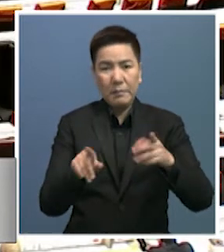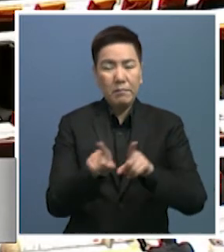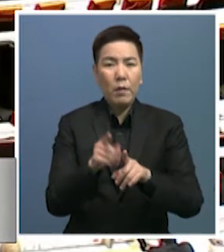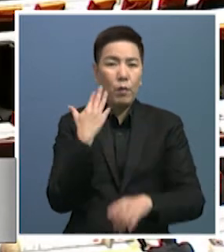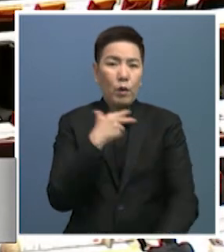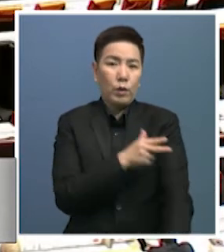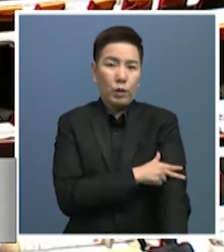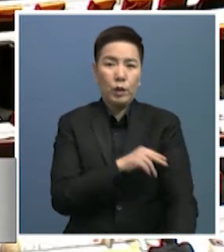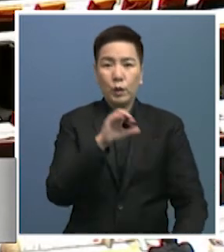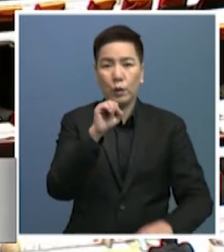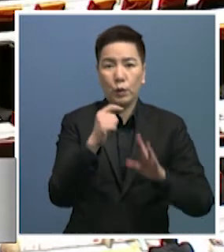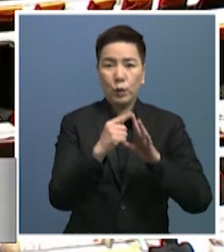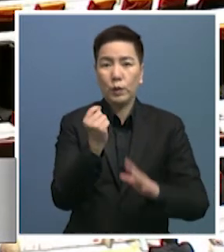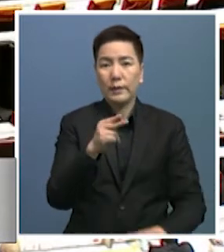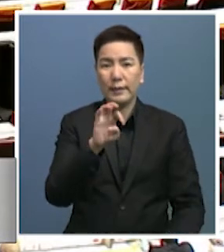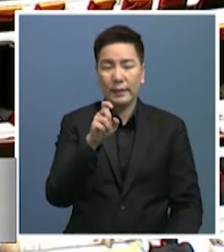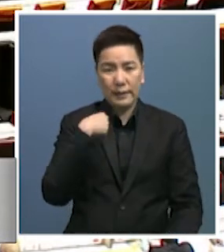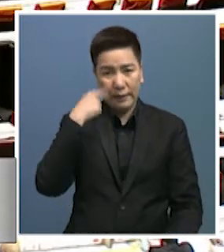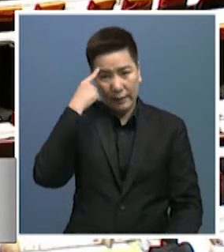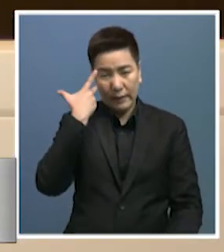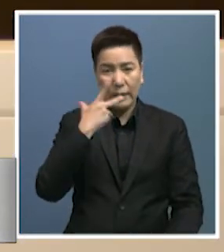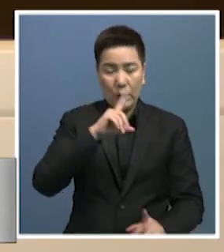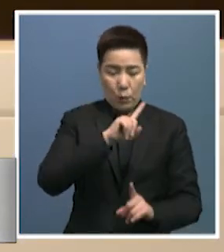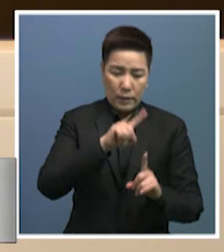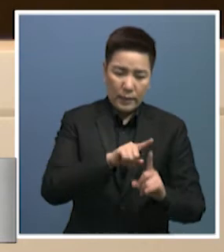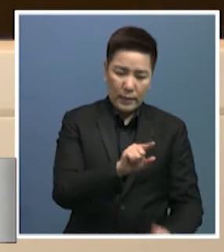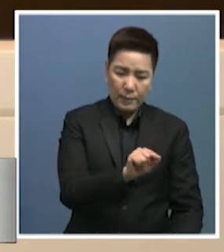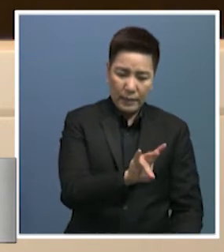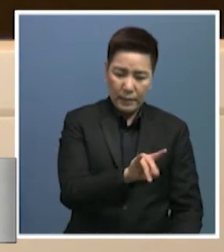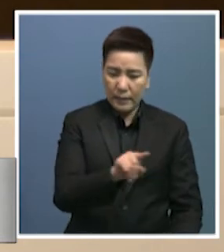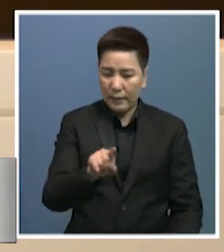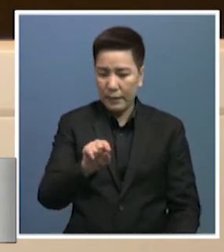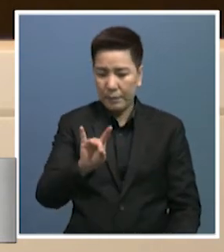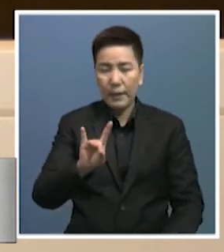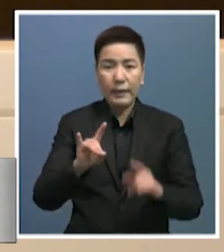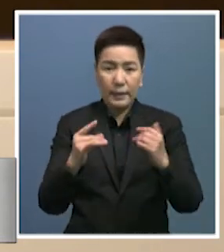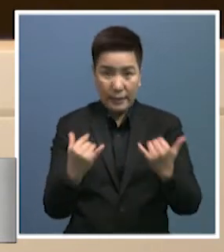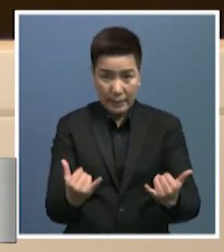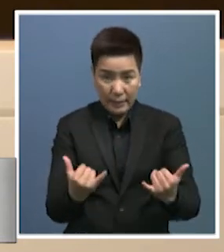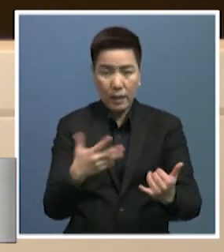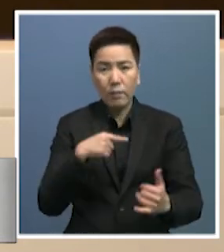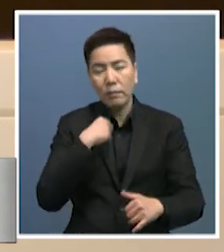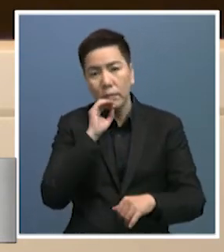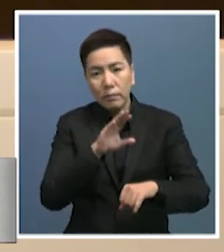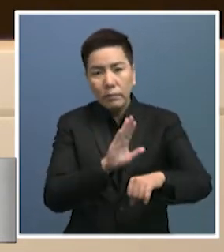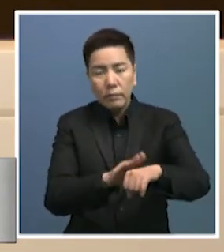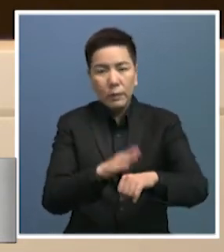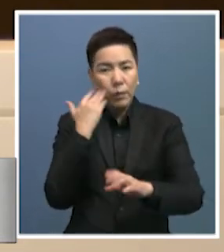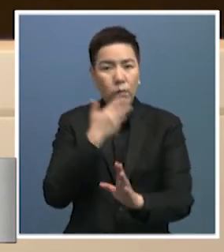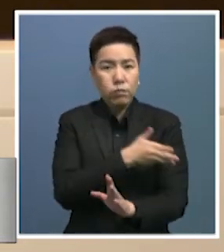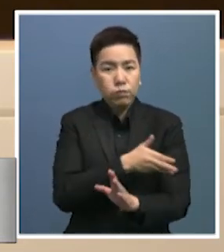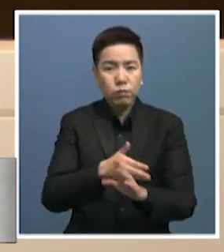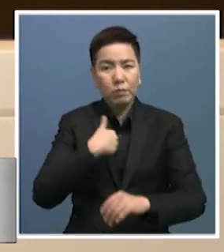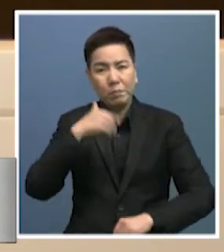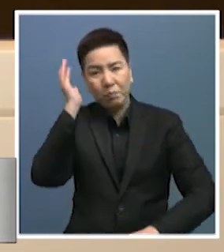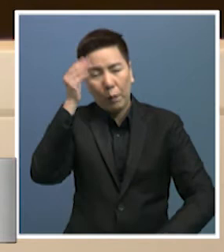สุทินคลังแสงได้กล่าวไปคาดการณ์ไว้ที่ 27หรือว่า 28มกราคมนี้ค่ะแล้วก็มีการเน้นย้ำว่าที่ผ่านมา